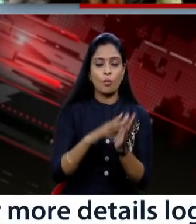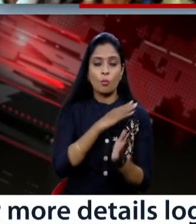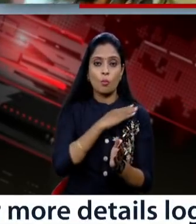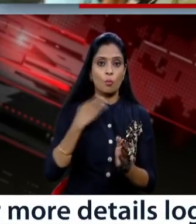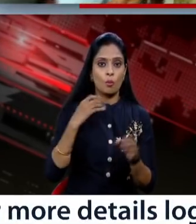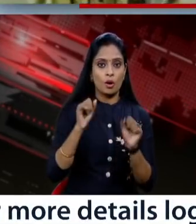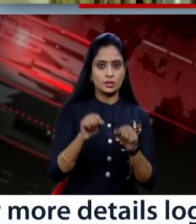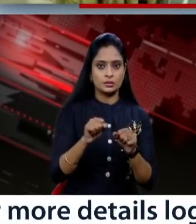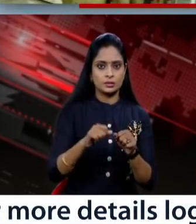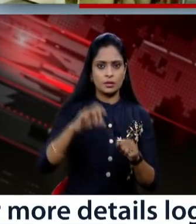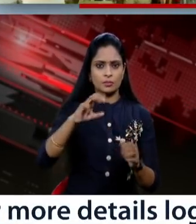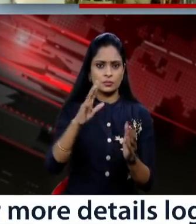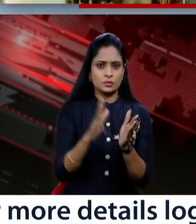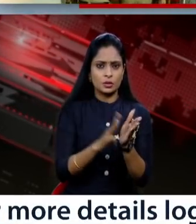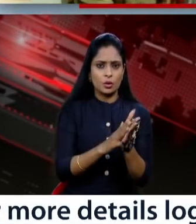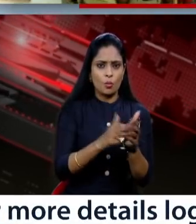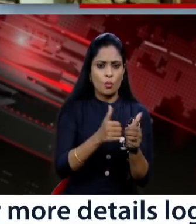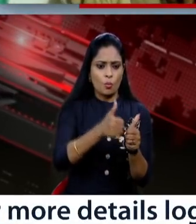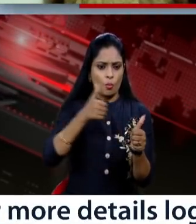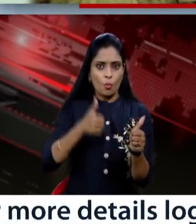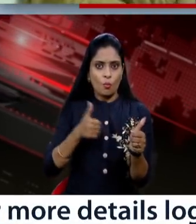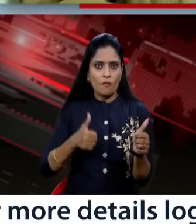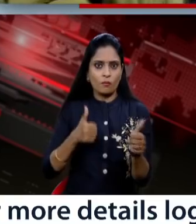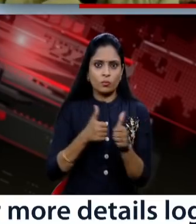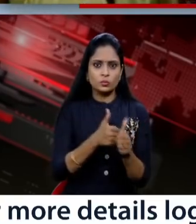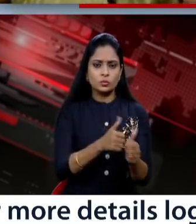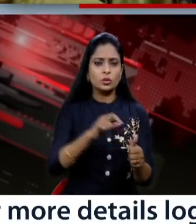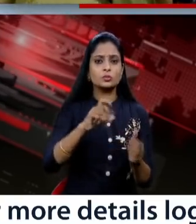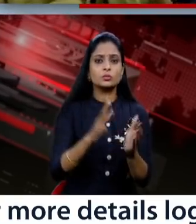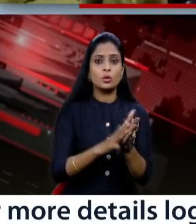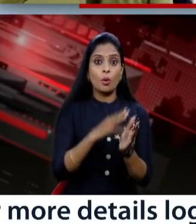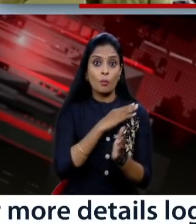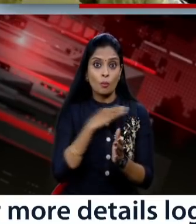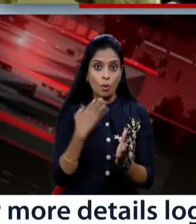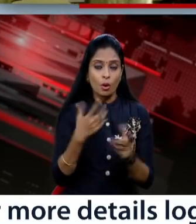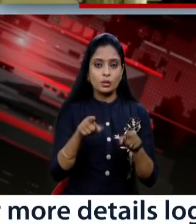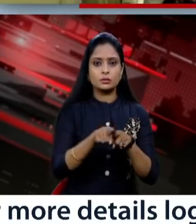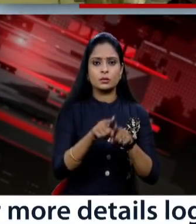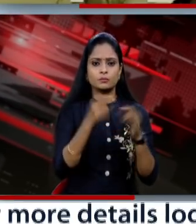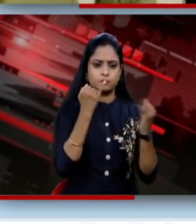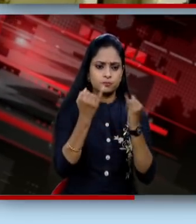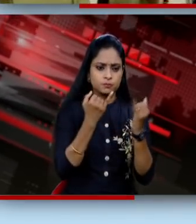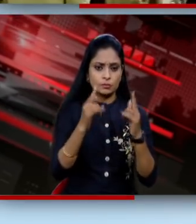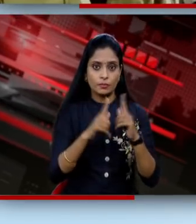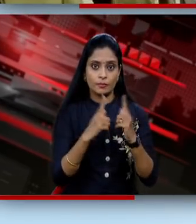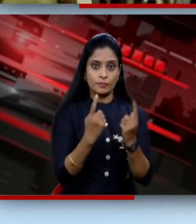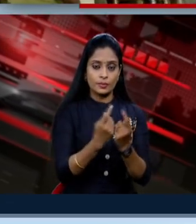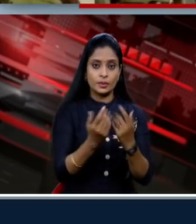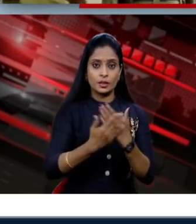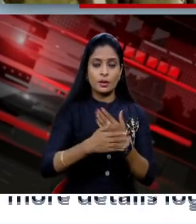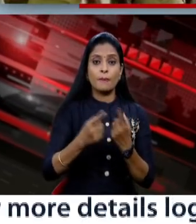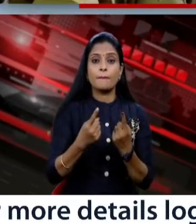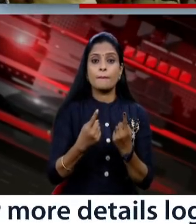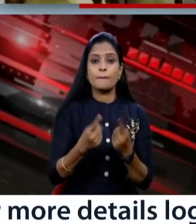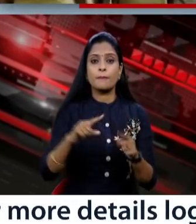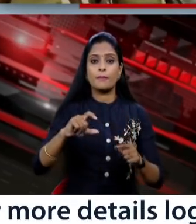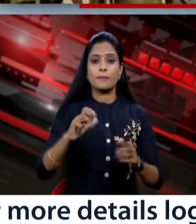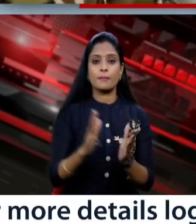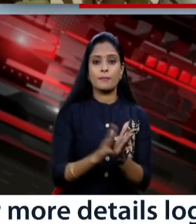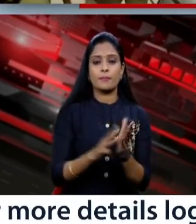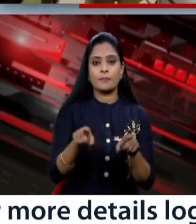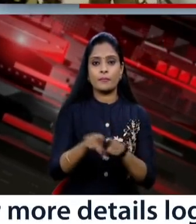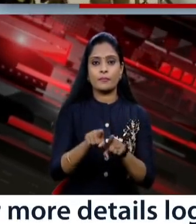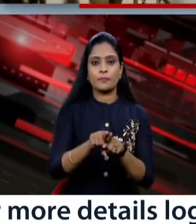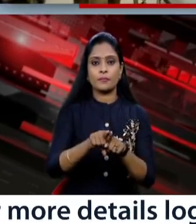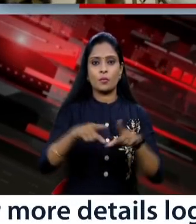മുഖ്യമന്ത്രിയുടെ പുറകെ എന്ന് അന്വേഷിക്കാൻ പോകല്ലേ, മുഖ്യമന്ത്രിയെ കൊന്നു എന്ന് പറഞ്ഞു. പക്ഷേ ആ മുഖ്യമന്ത്രി ഇരുന്ന വേദിയിൽ മറ്റൊരാളിരുന്നു. അയാളെയാണ്